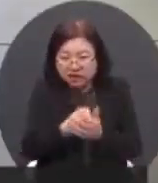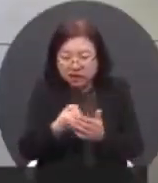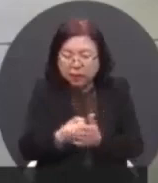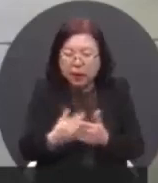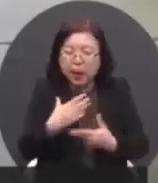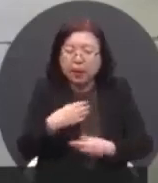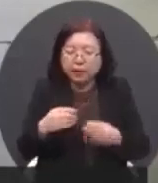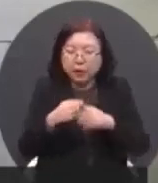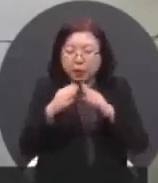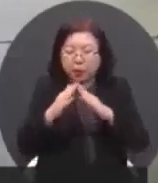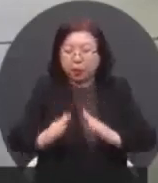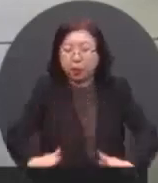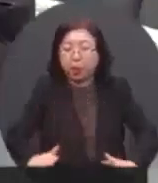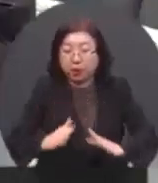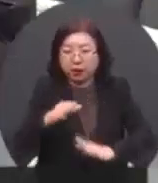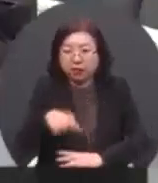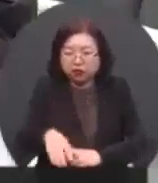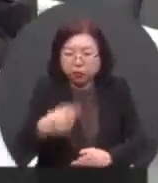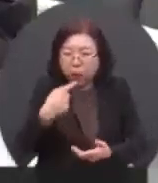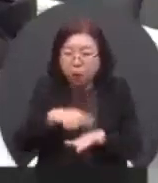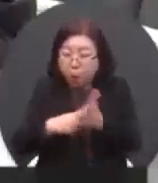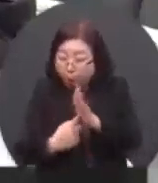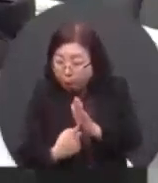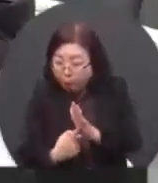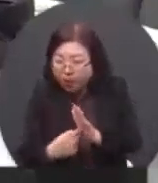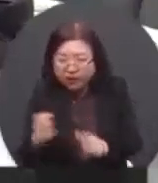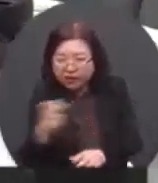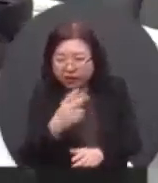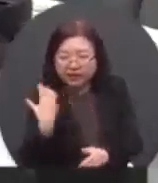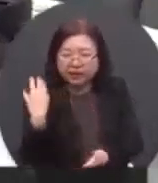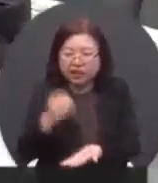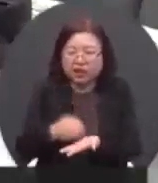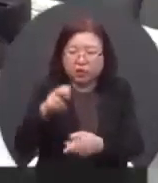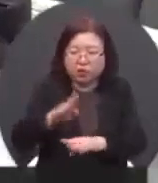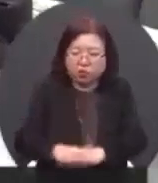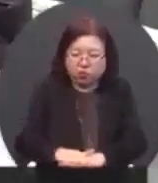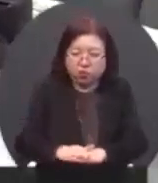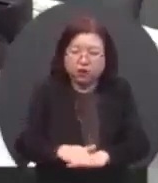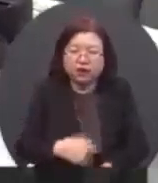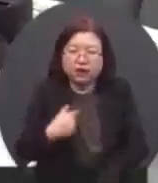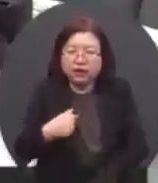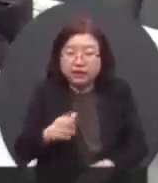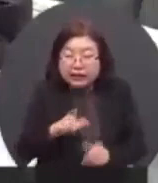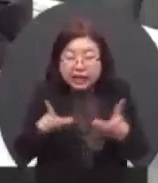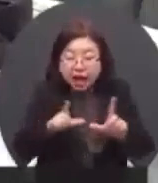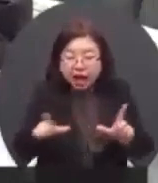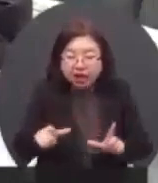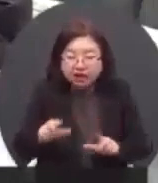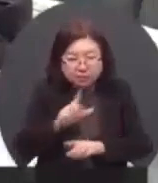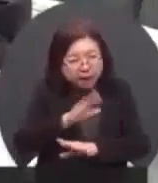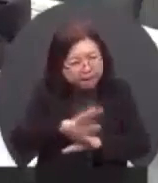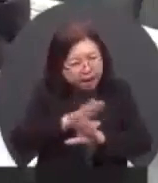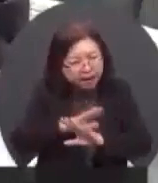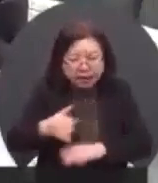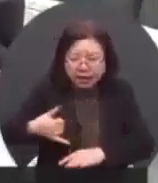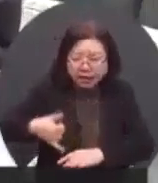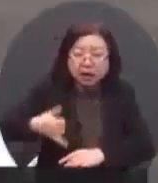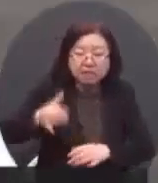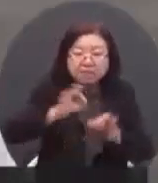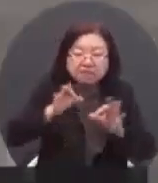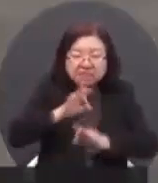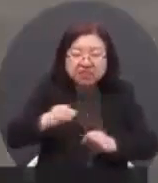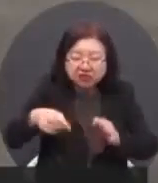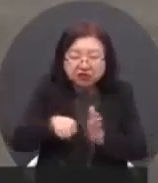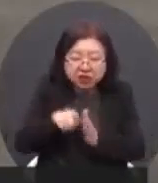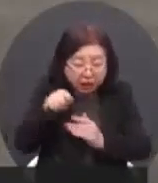반복했습니다 그날따라 가방에 있는 침을 꺼내려고 갔다가 거 차가 없어진 걸 알게 된 거에요